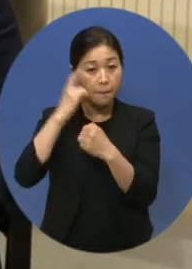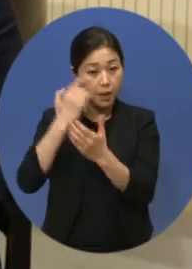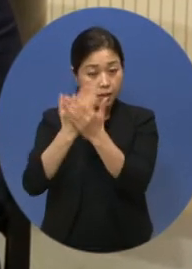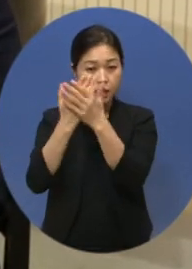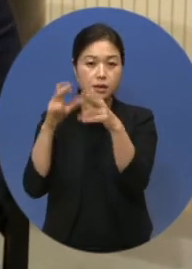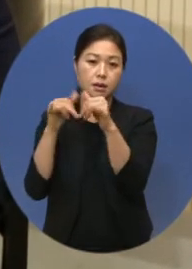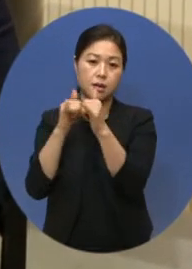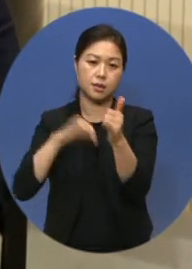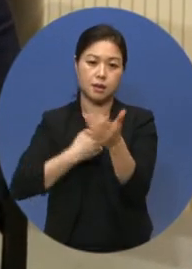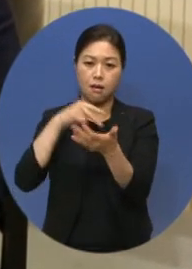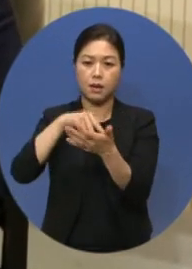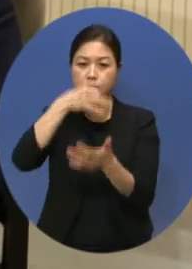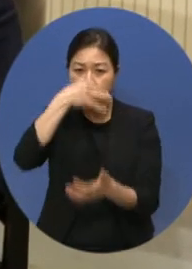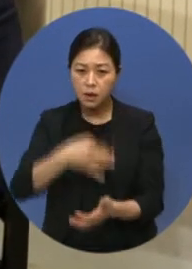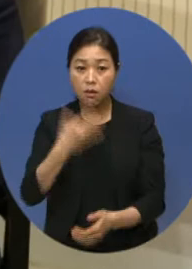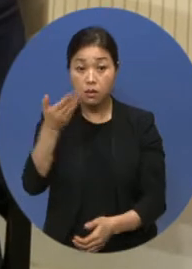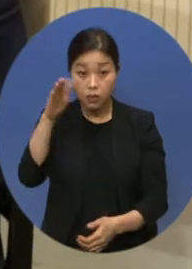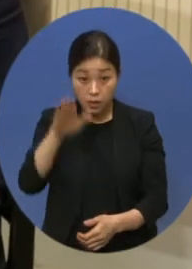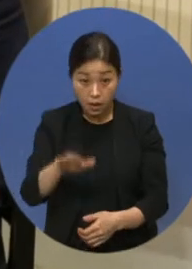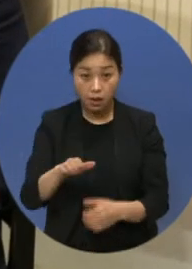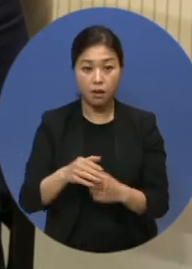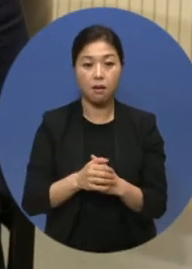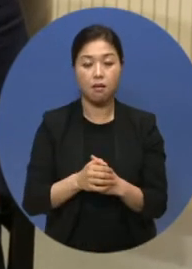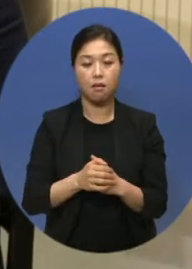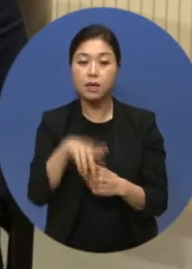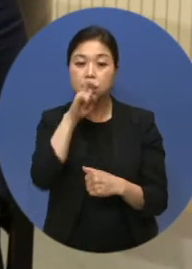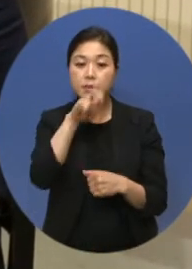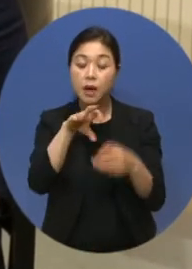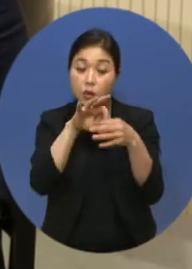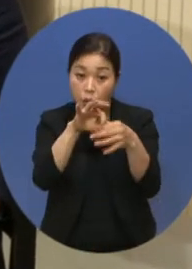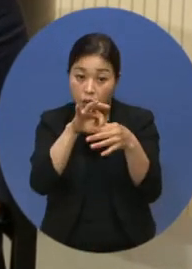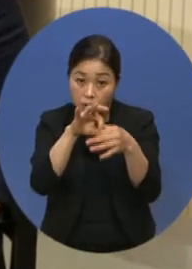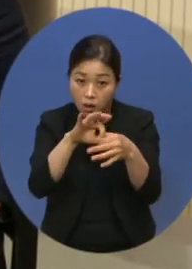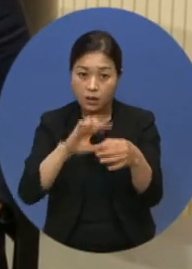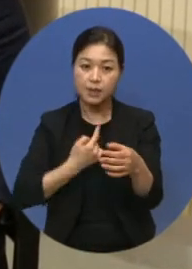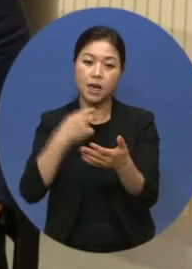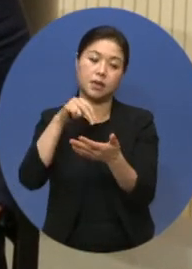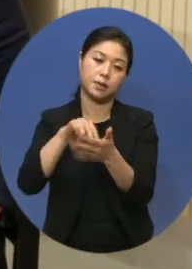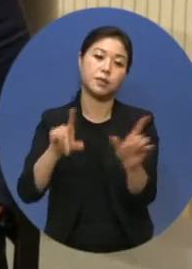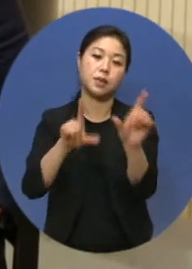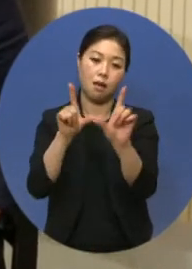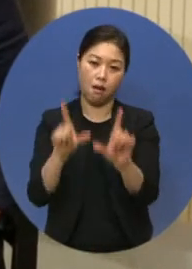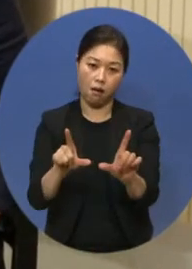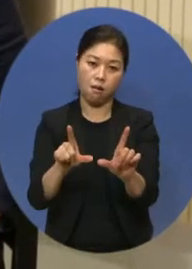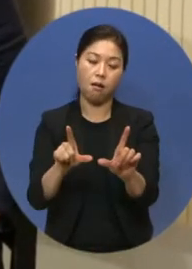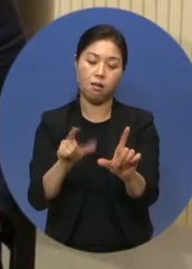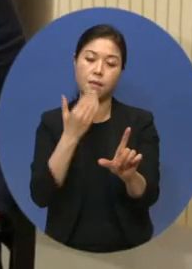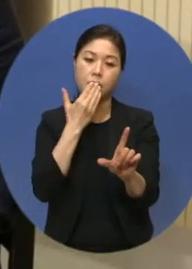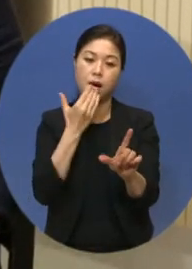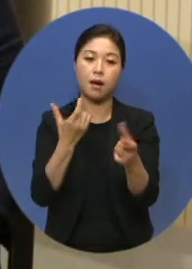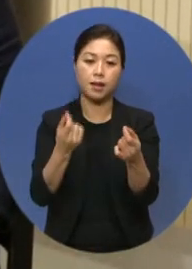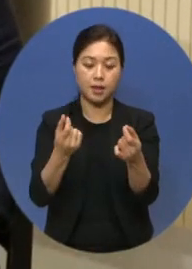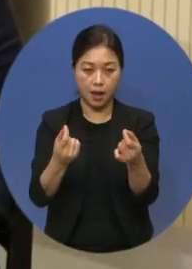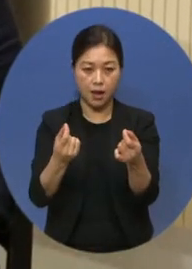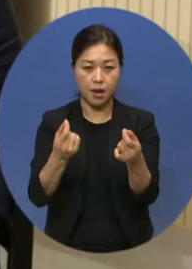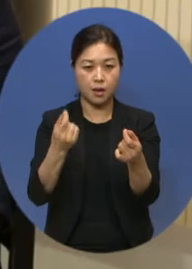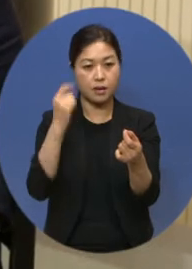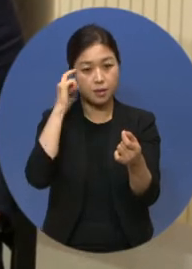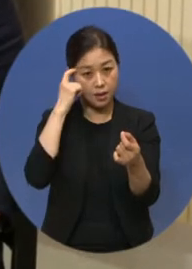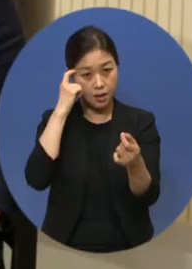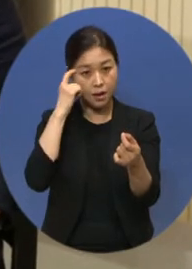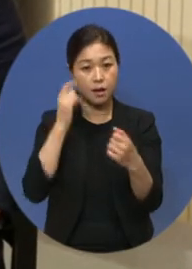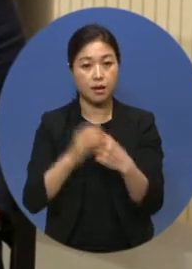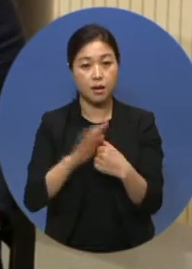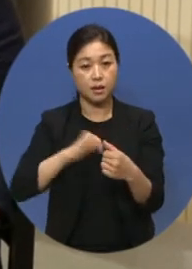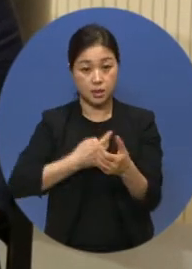굉장히 어려운 건데 그러한 것들의 하나의 어떤 물꼬를 트지 않았나 이제 문을 열어서 스스로